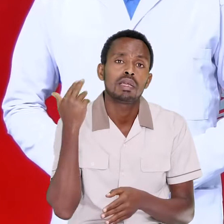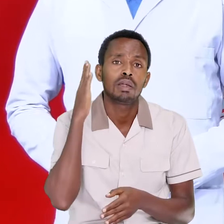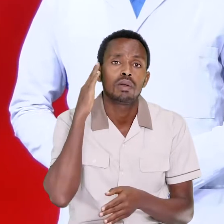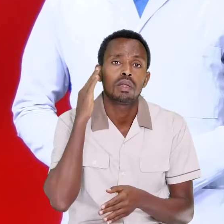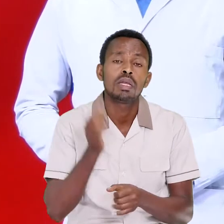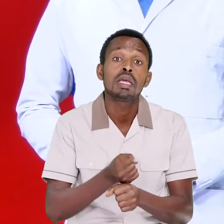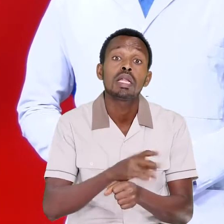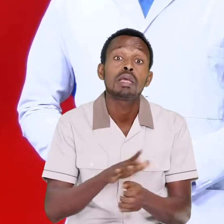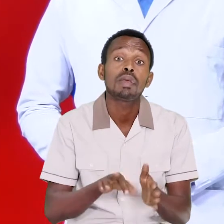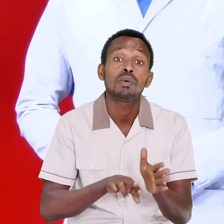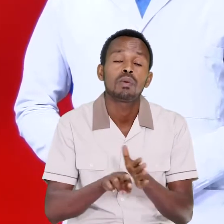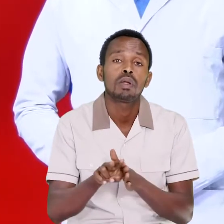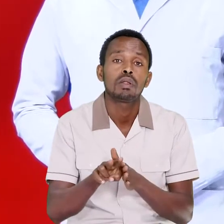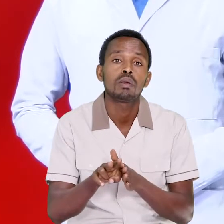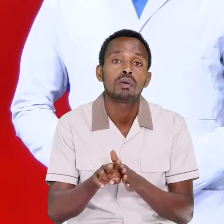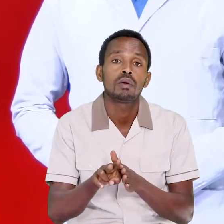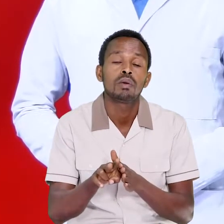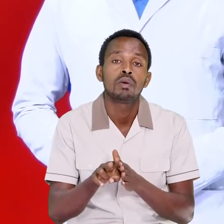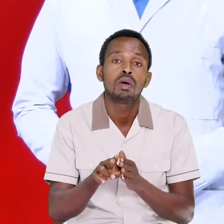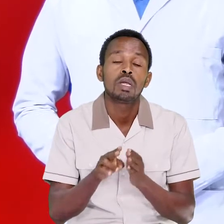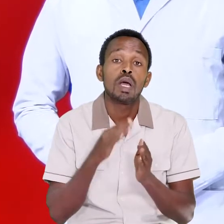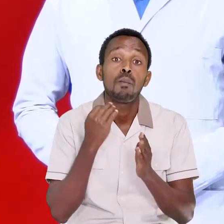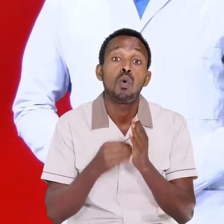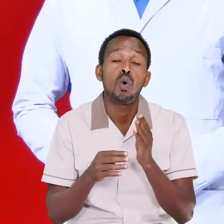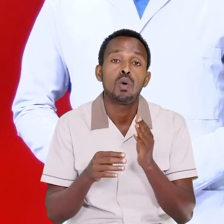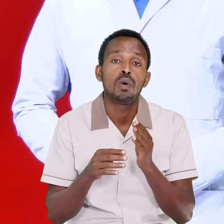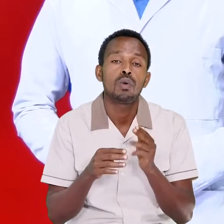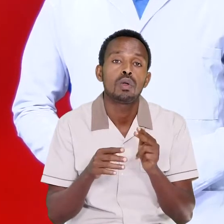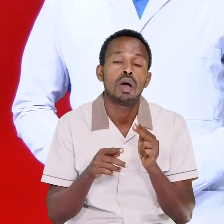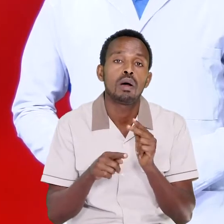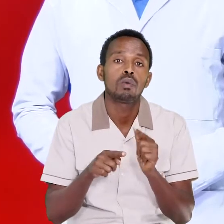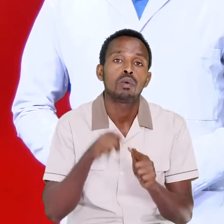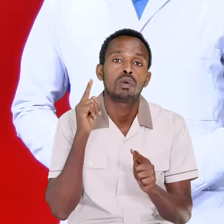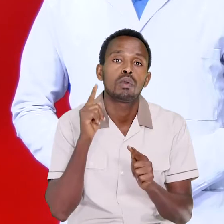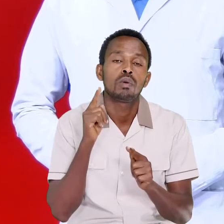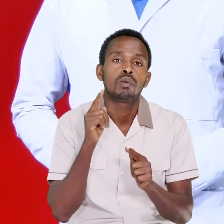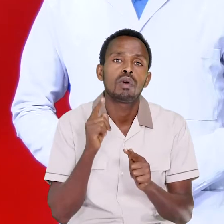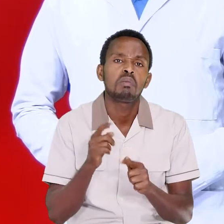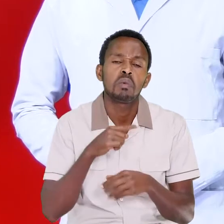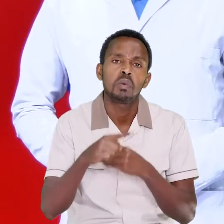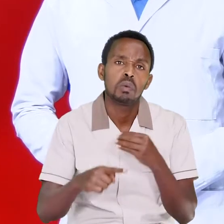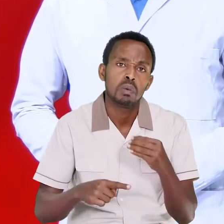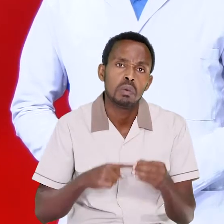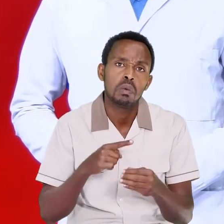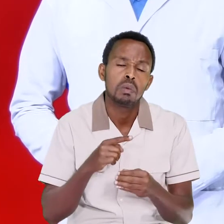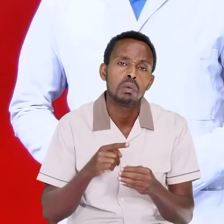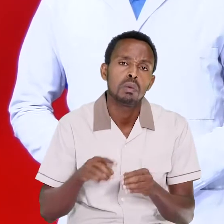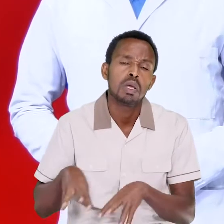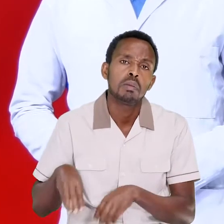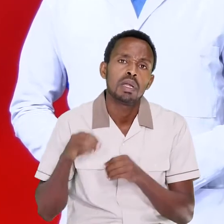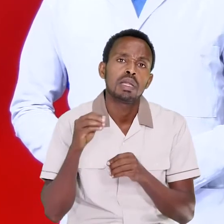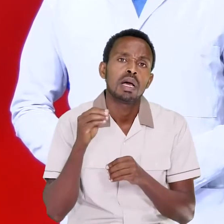Sababii dhibee koronaatiin boqonnaa 11ffaa waa'ee barataa roobalee ilaallee gargar baane.